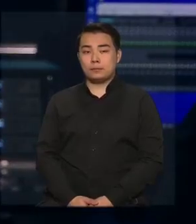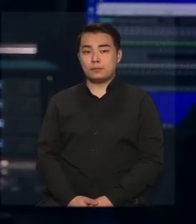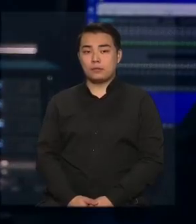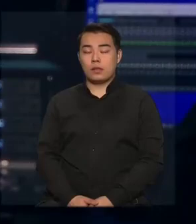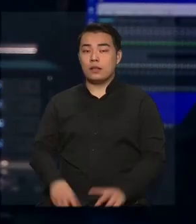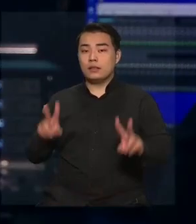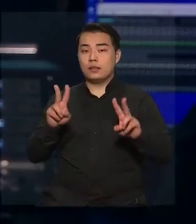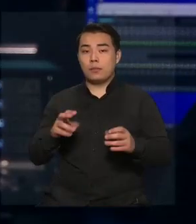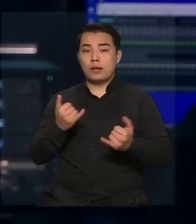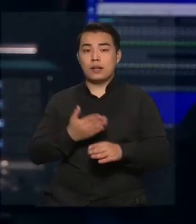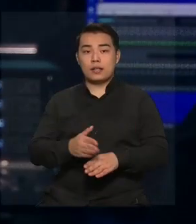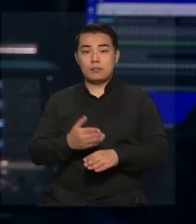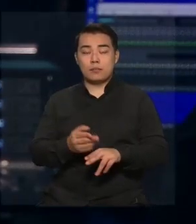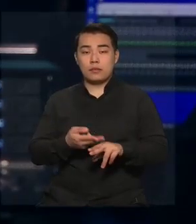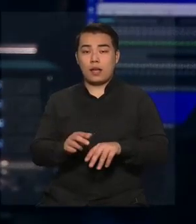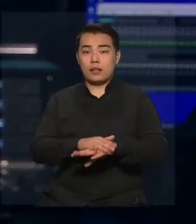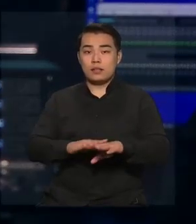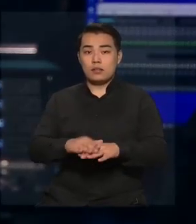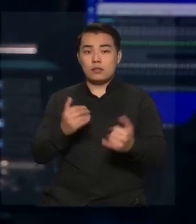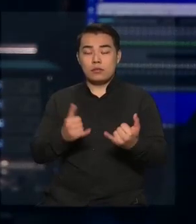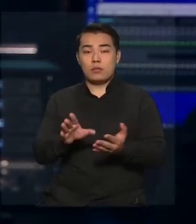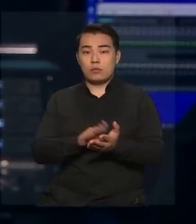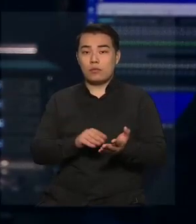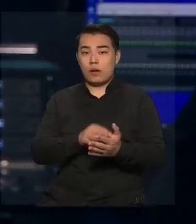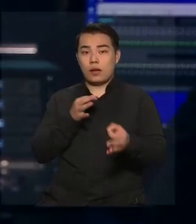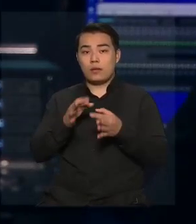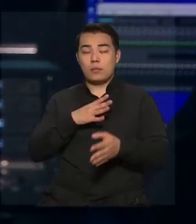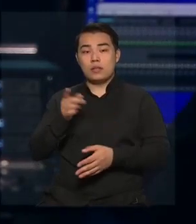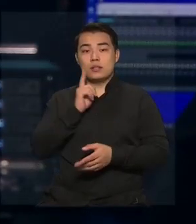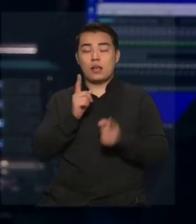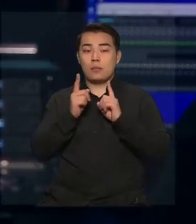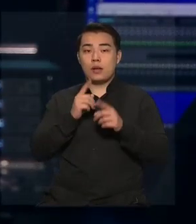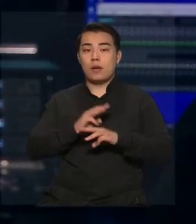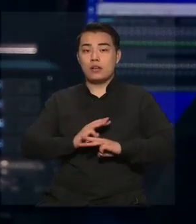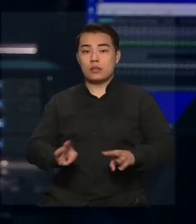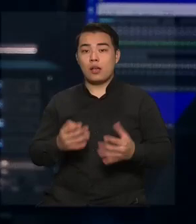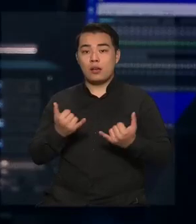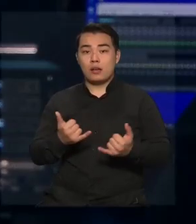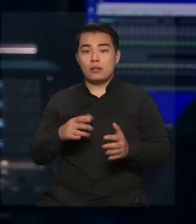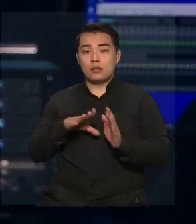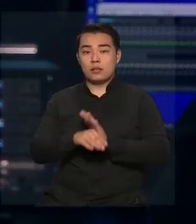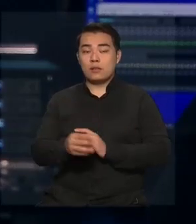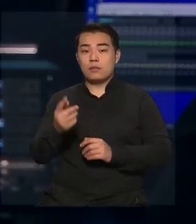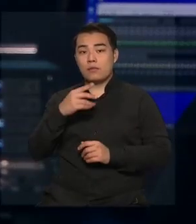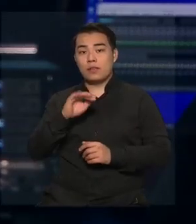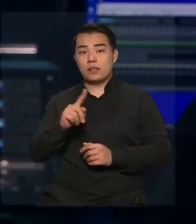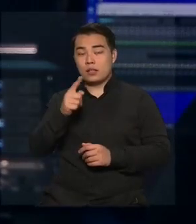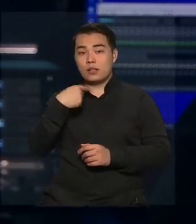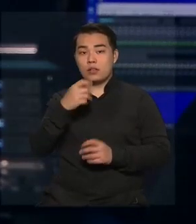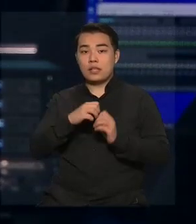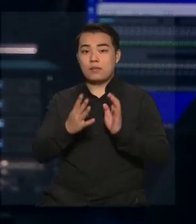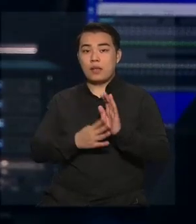Тему закредитованности населения сегодня вновь обсуждали на заседании Мажилиса. Оказалось, среди физических лиц